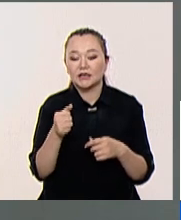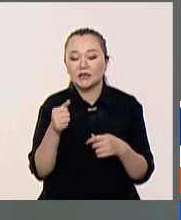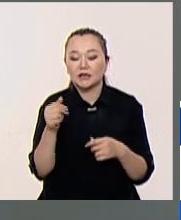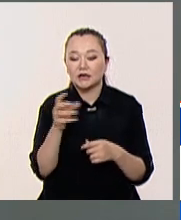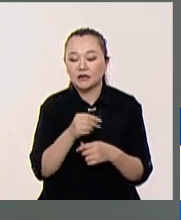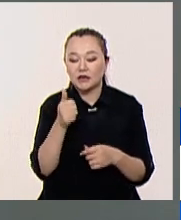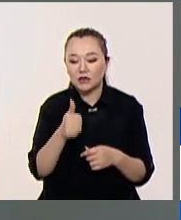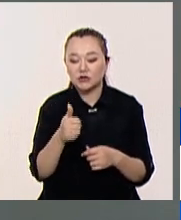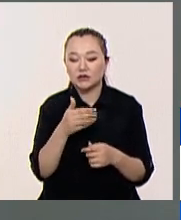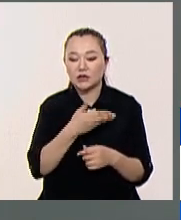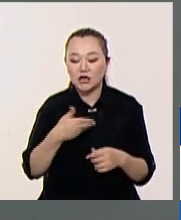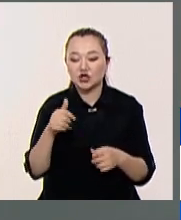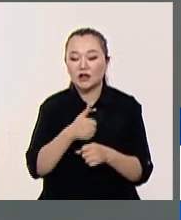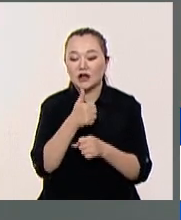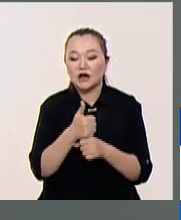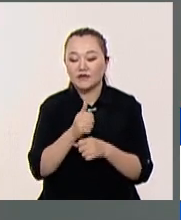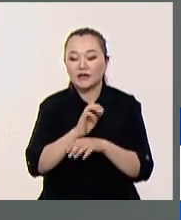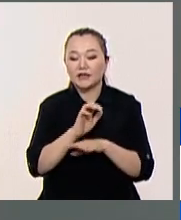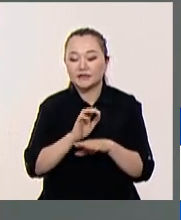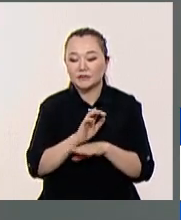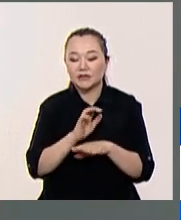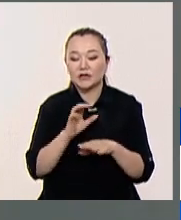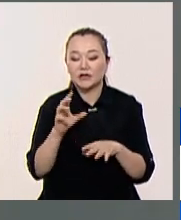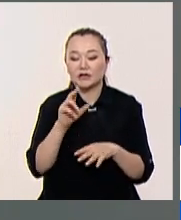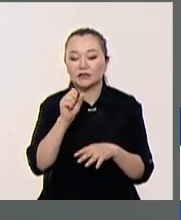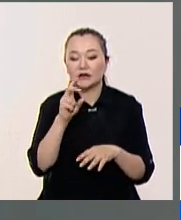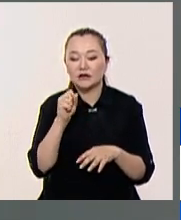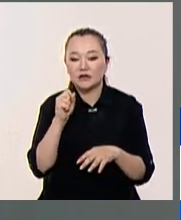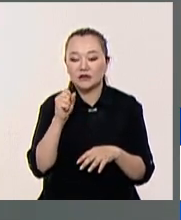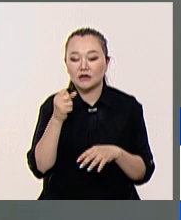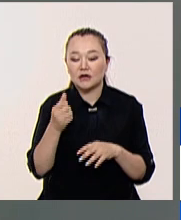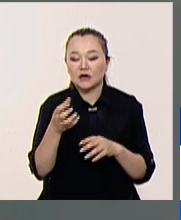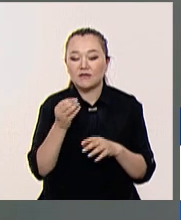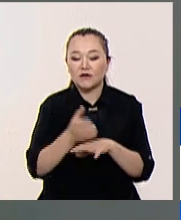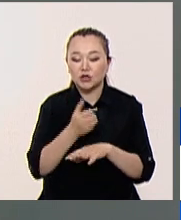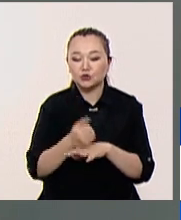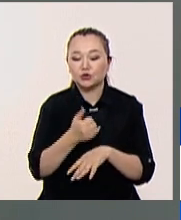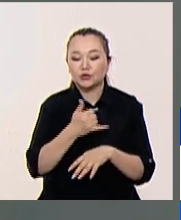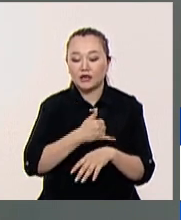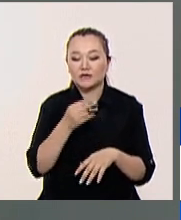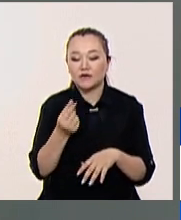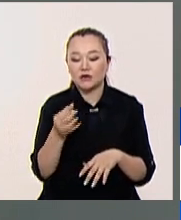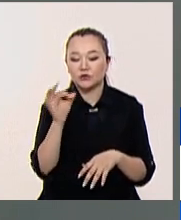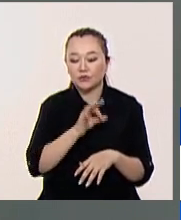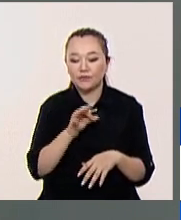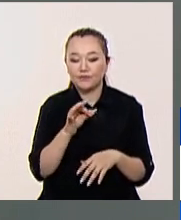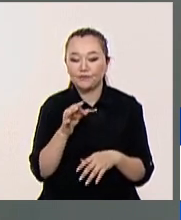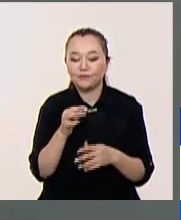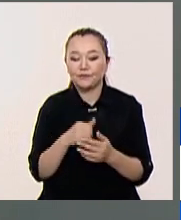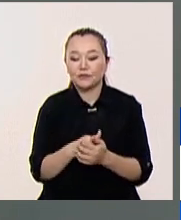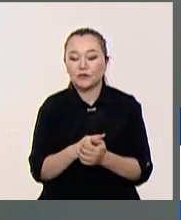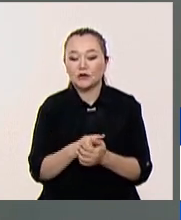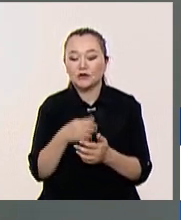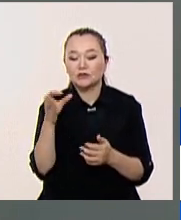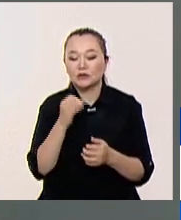такая хорошая, это наш главный экспортный товар, да, ну, выручку мы получаем валютную вот оттуда, да. То